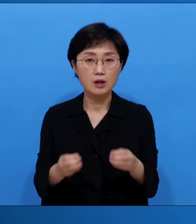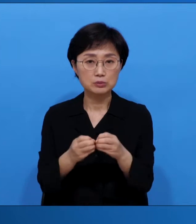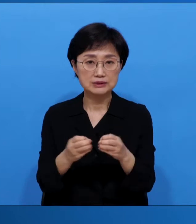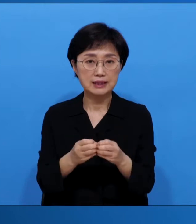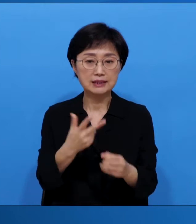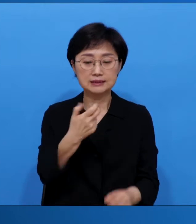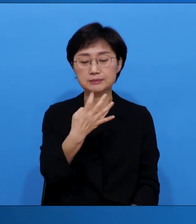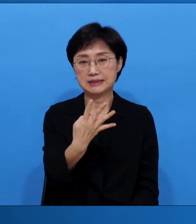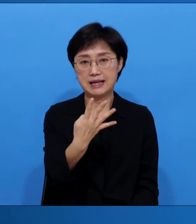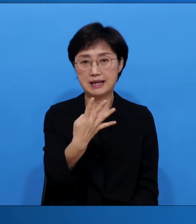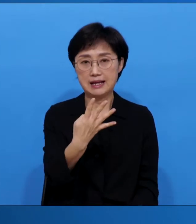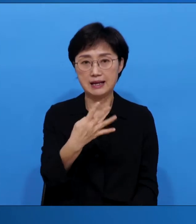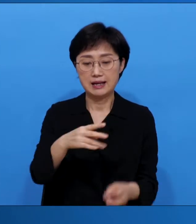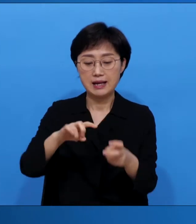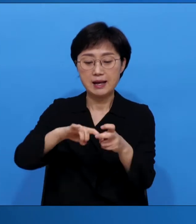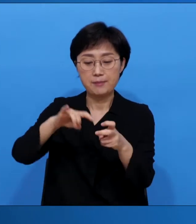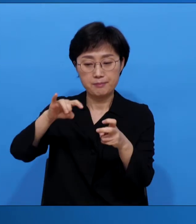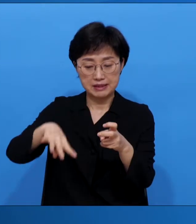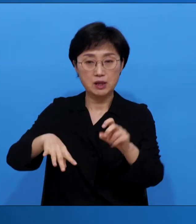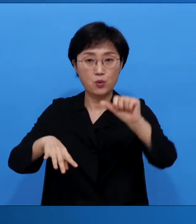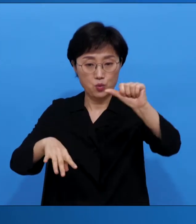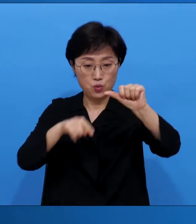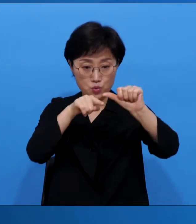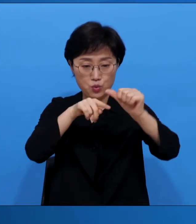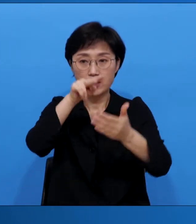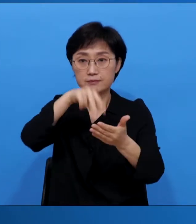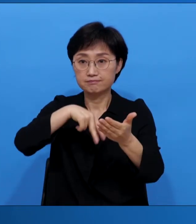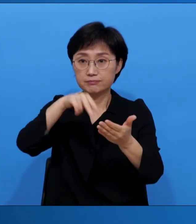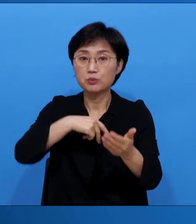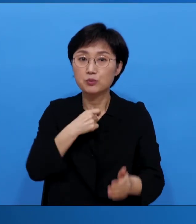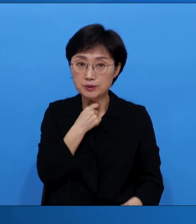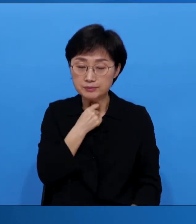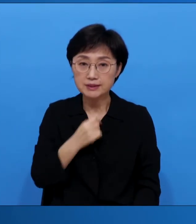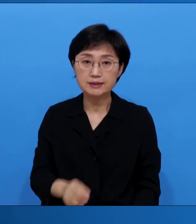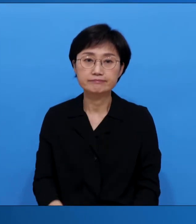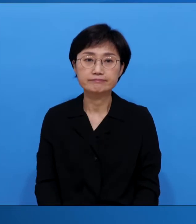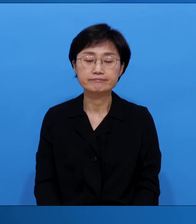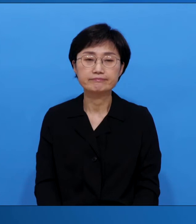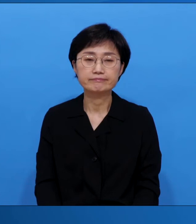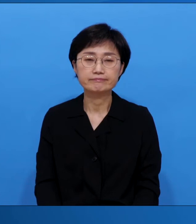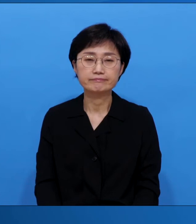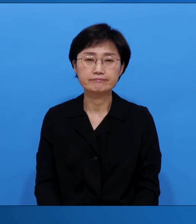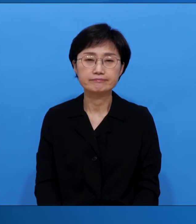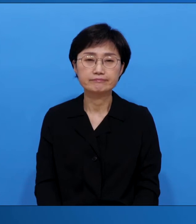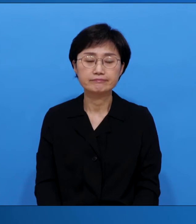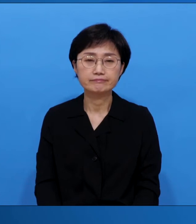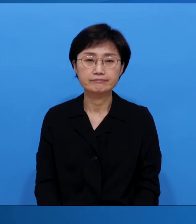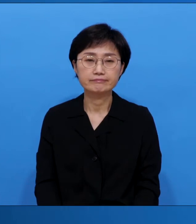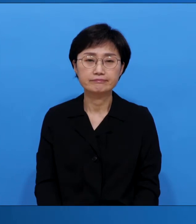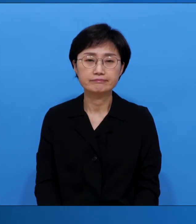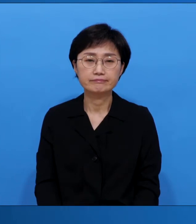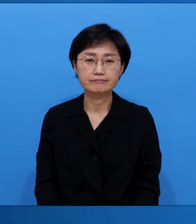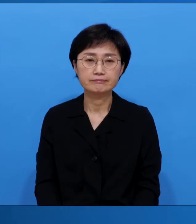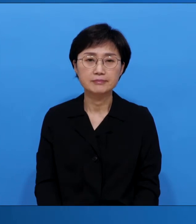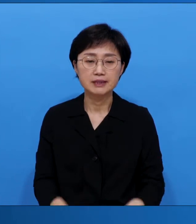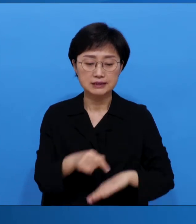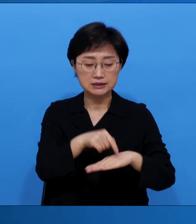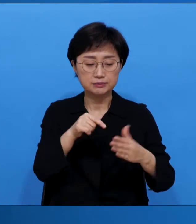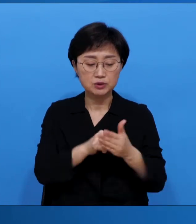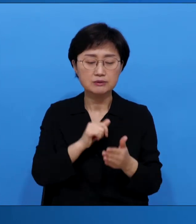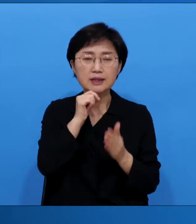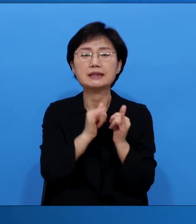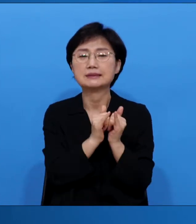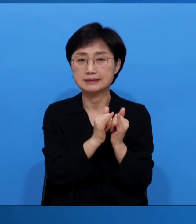교동문 74번 마태복음 5장의 말씀을 교독합니다. The responsive reading is number 74, Matthew chapter 5.